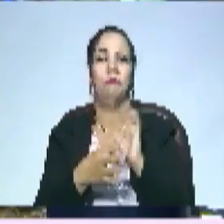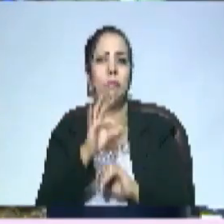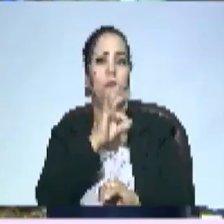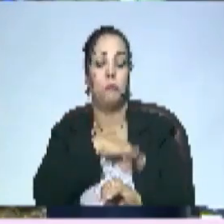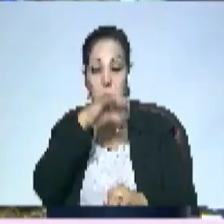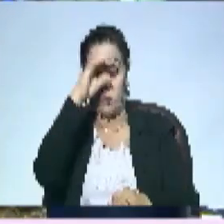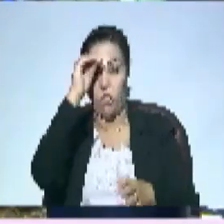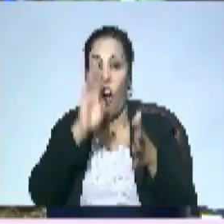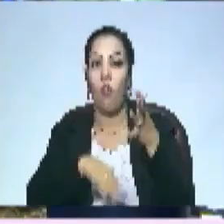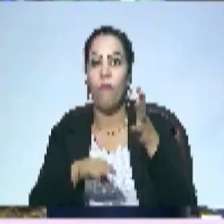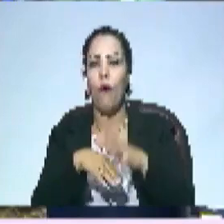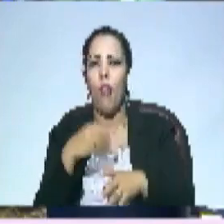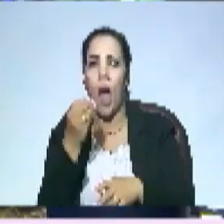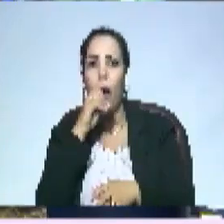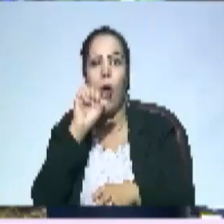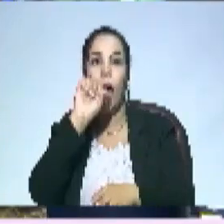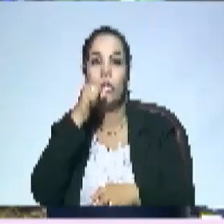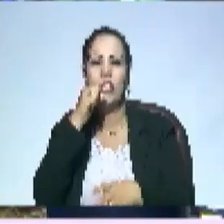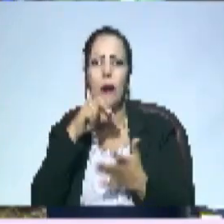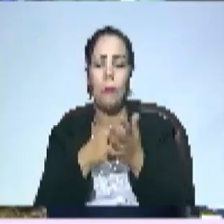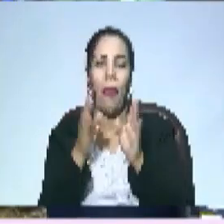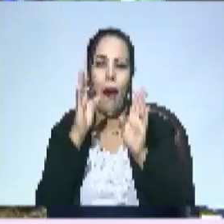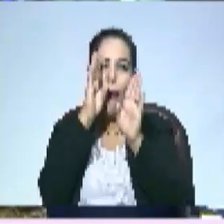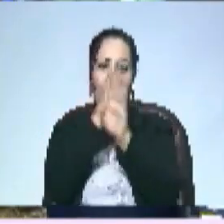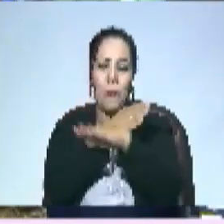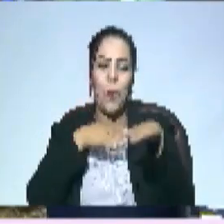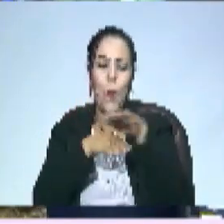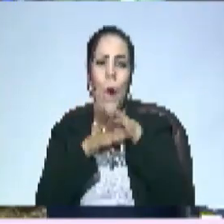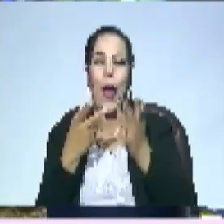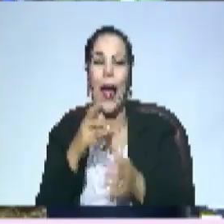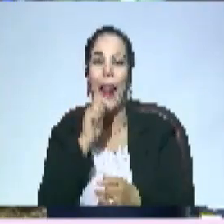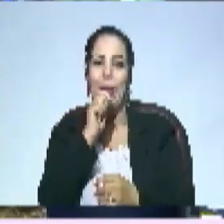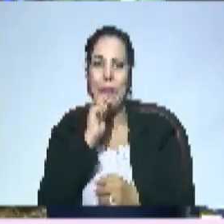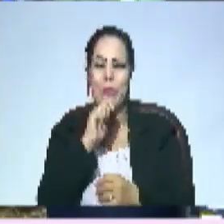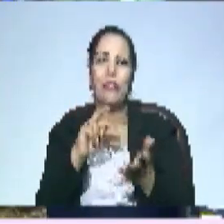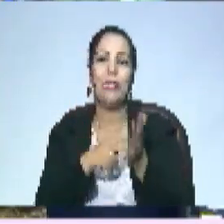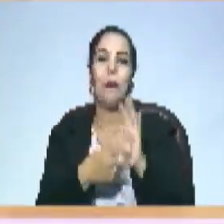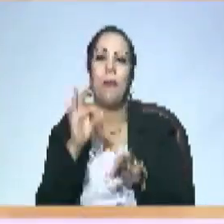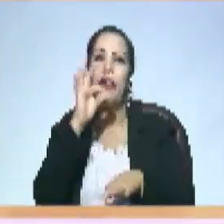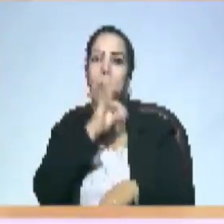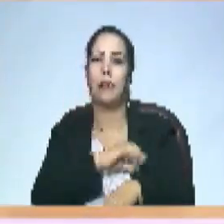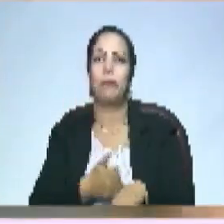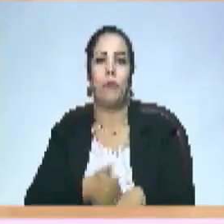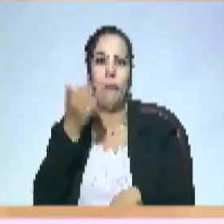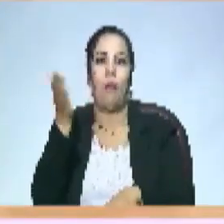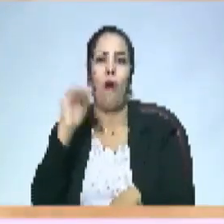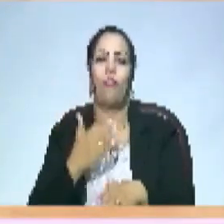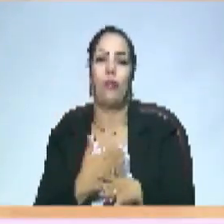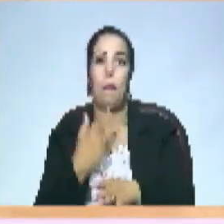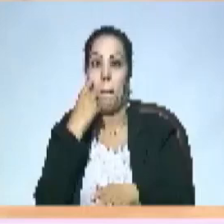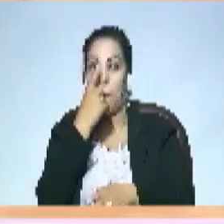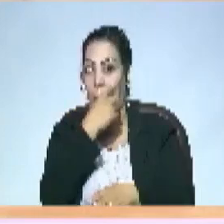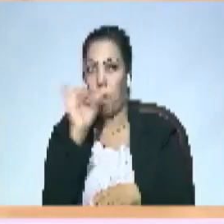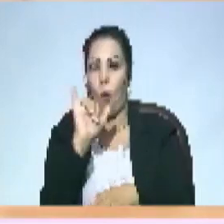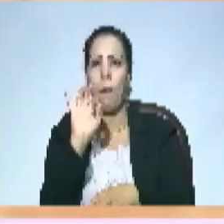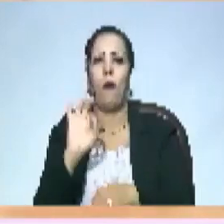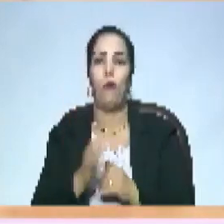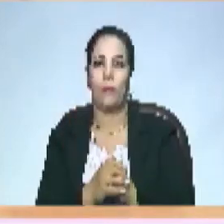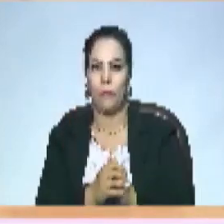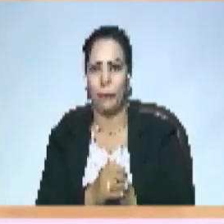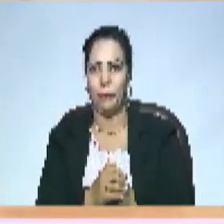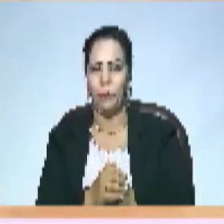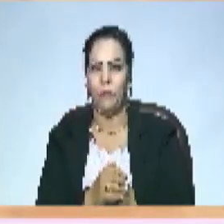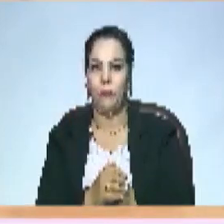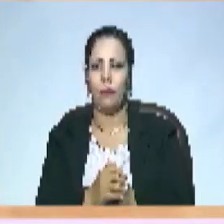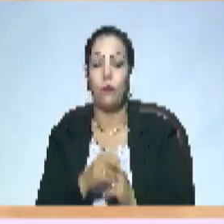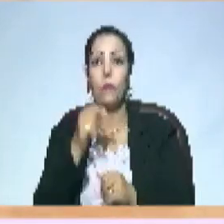الاطفال ما بتاكلش الجزر، احنا بنخبيه جوه اللحمة. ايوه، فبيبقى القيمة بتاعتنا موجودة معانا. حلوة. ودي